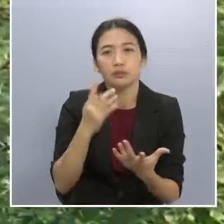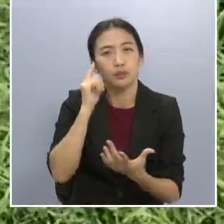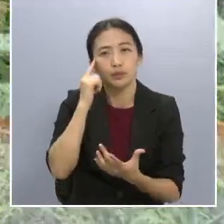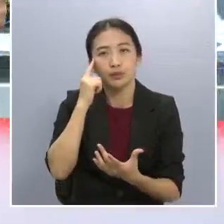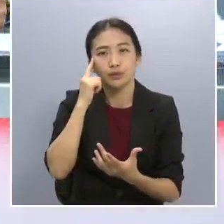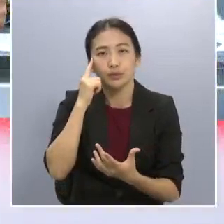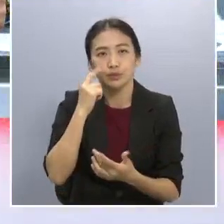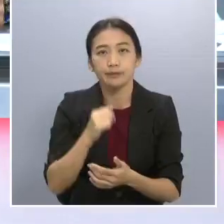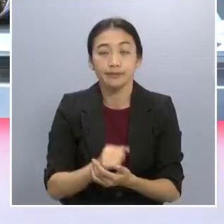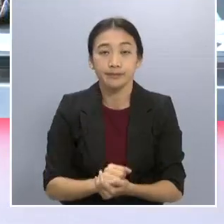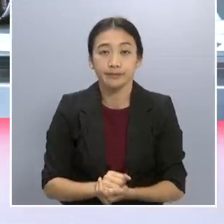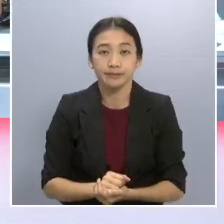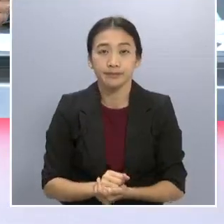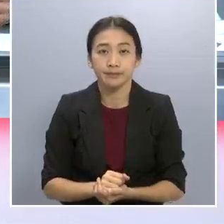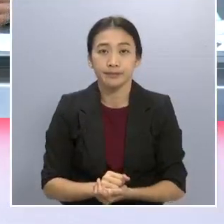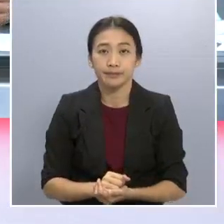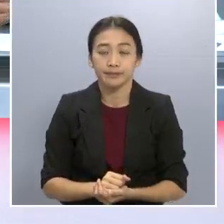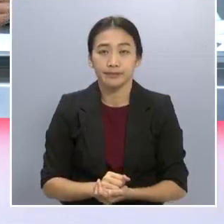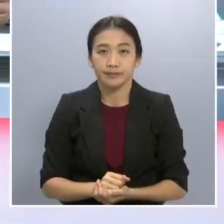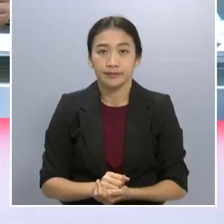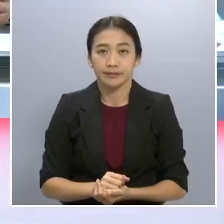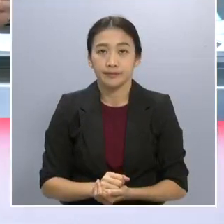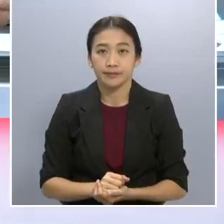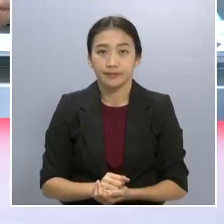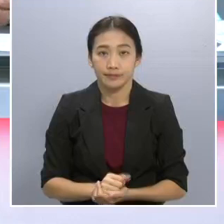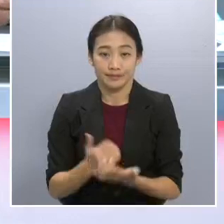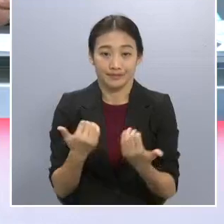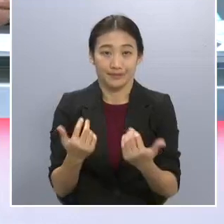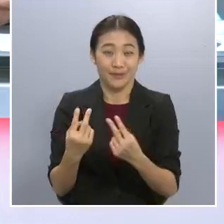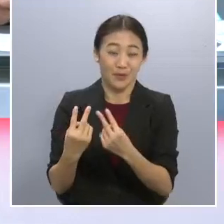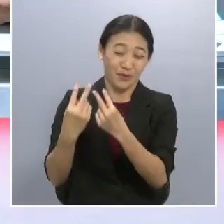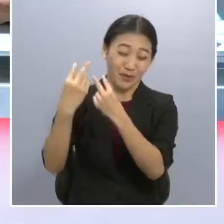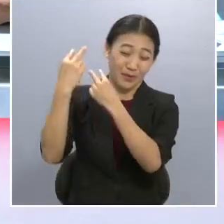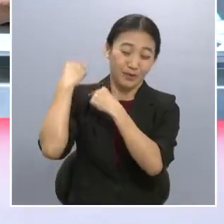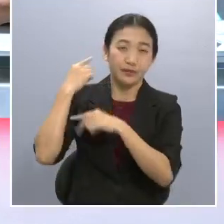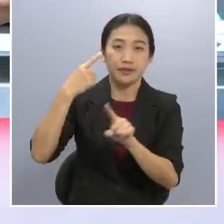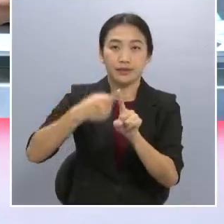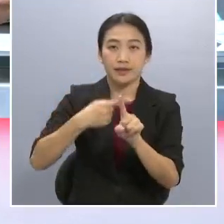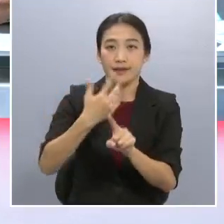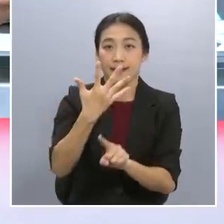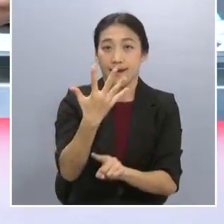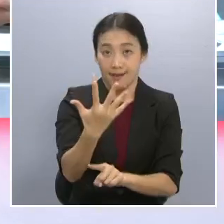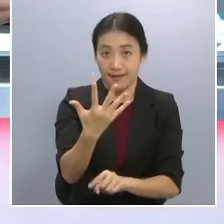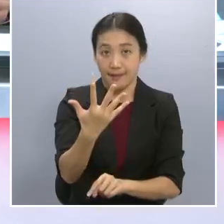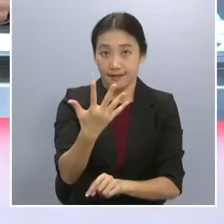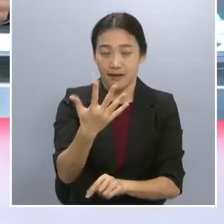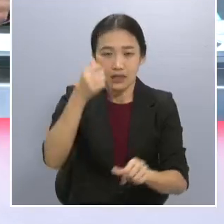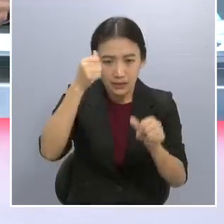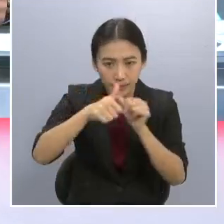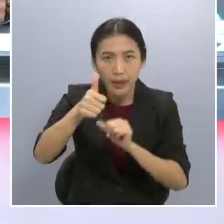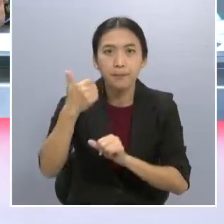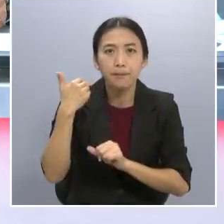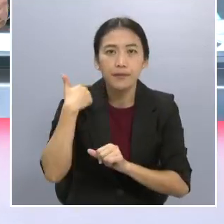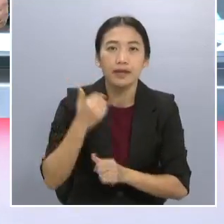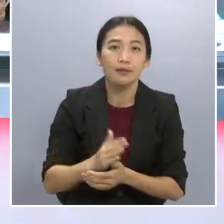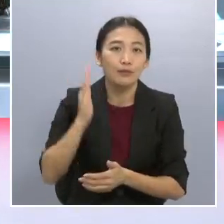ไปดูอีกเรื่องคุณผู้ชมครับคุณผู้ชมย้อนเวลากลับไปเมื่อ5เดือนก่อนจำได้ครับว่ามีเรื่องราวของน้องคนหนึ่งชื่อว่าน้องโ